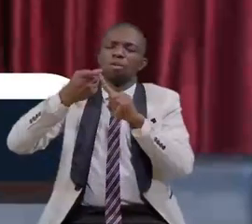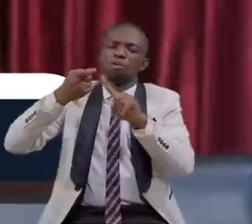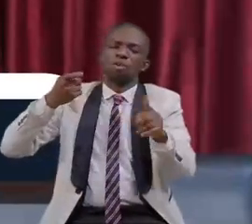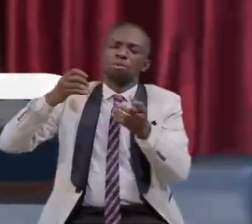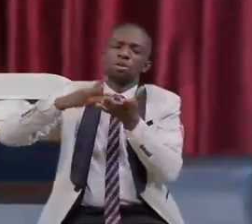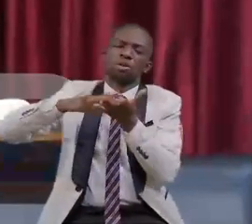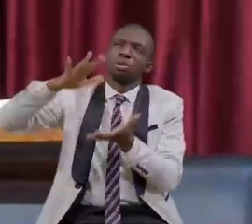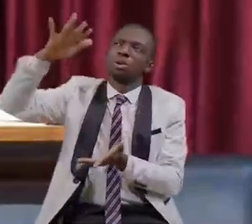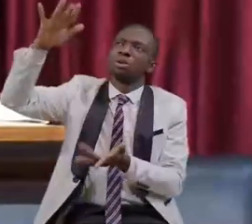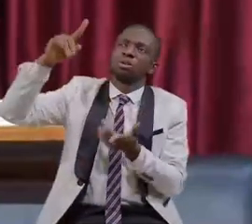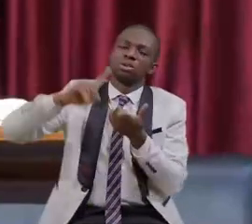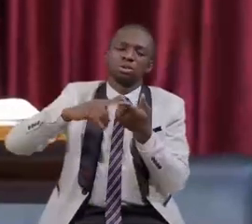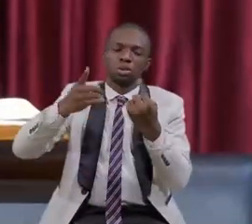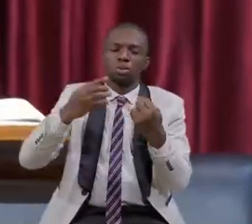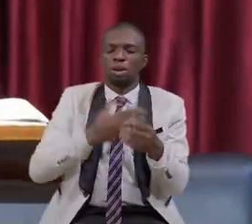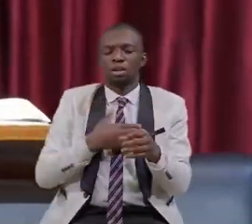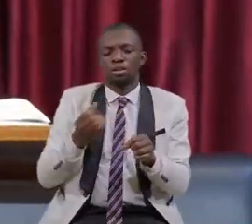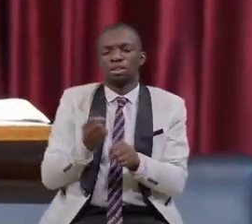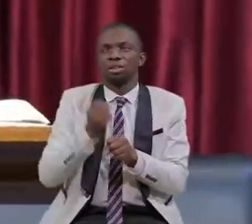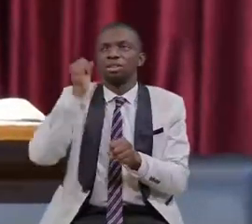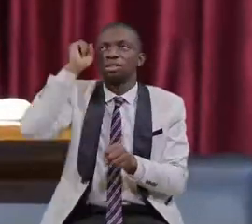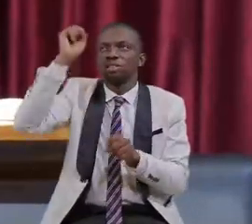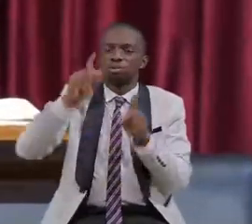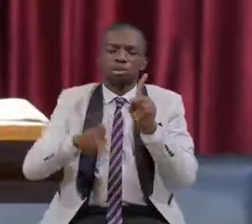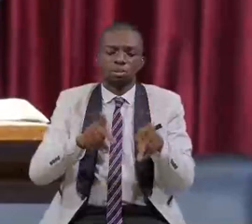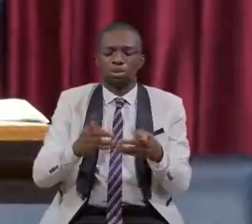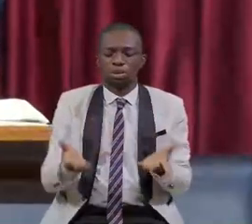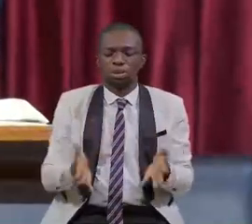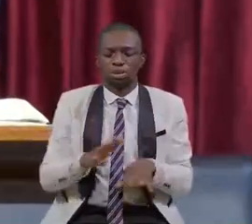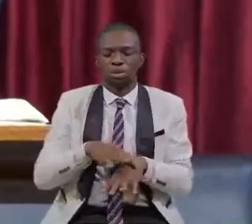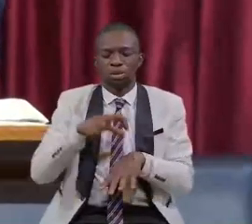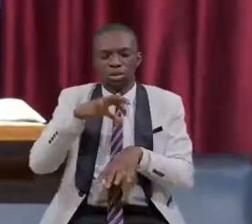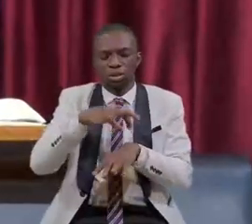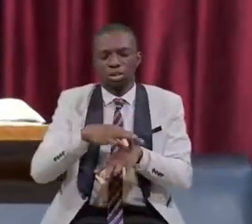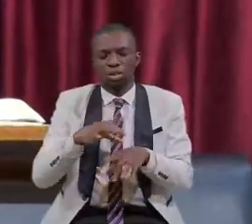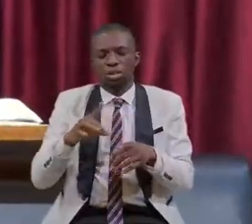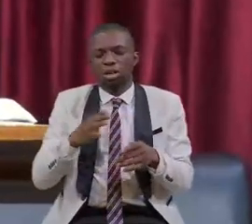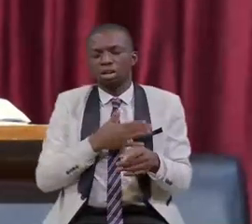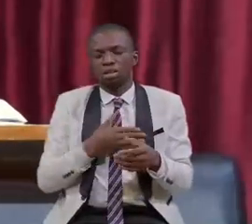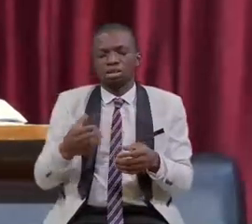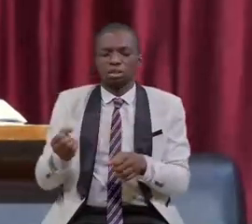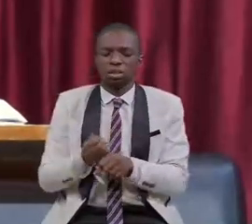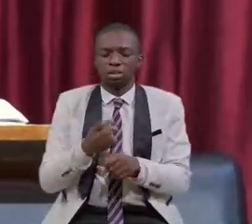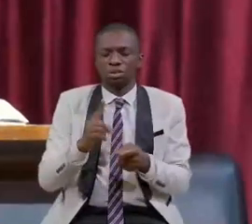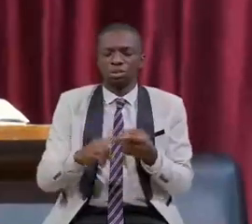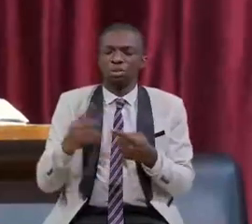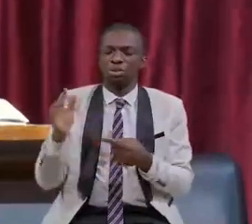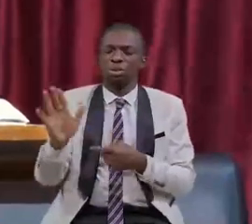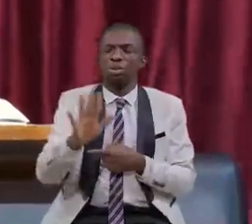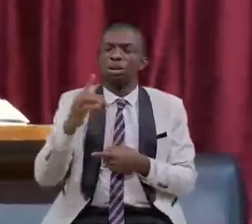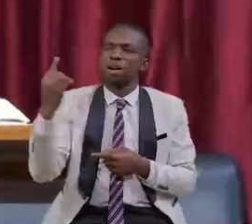pour venir prendre son peuple sur de la terre et vous amènera à la gloire éternelle.